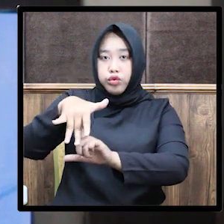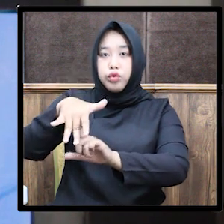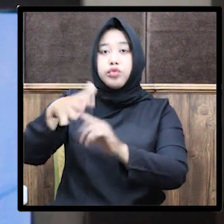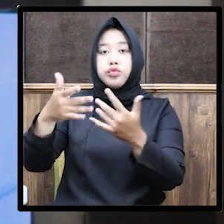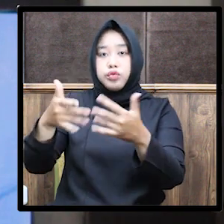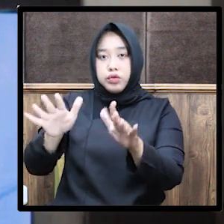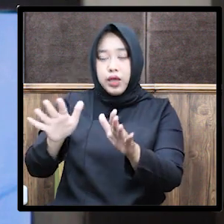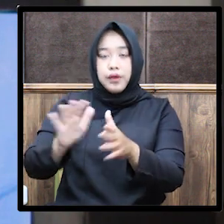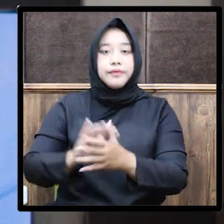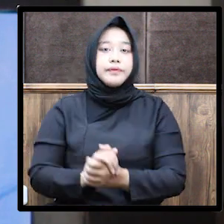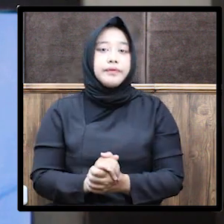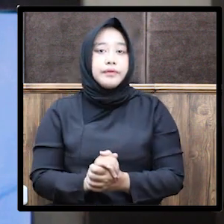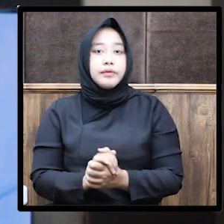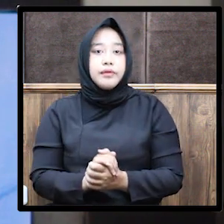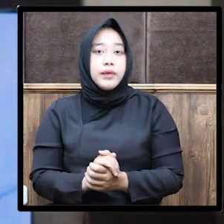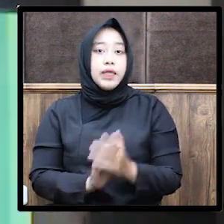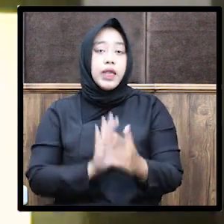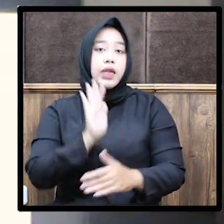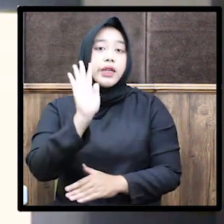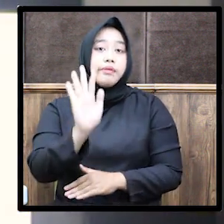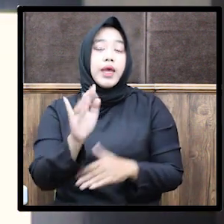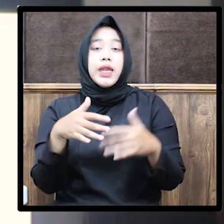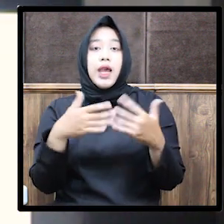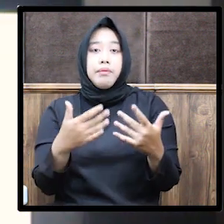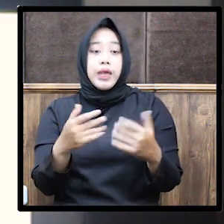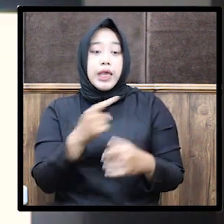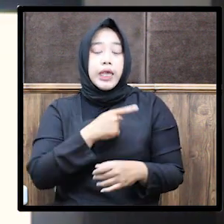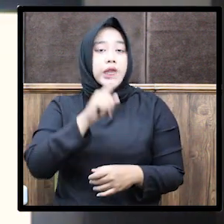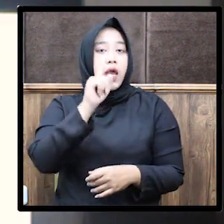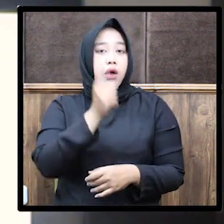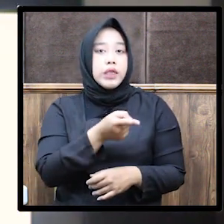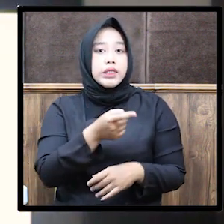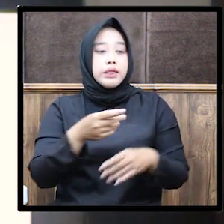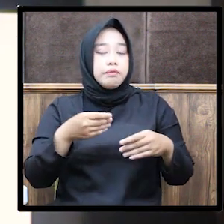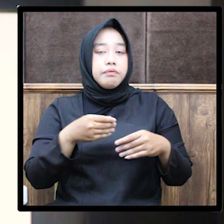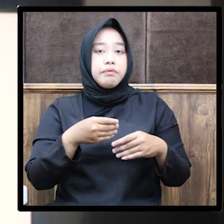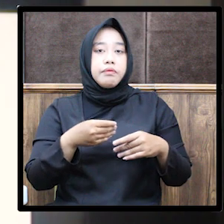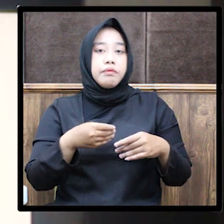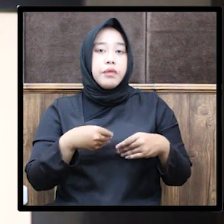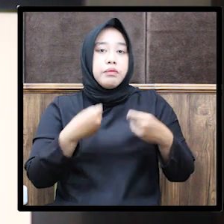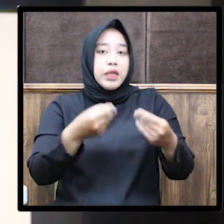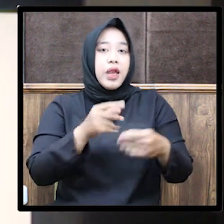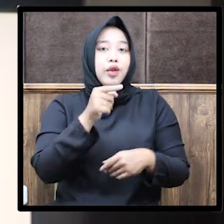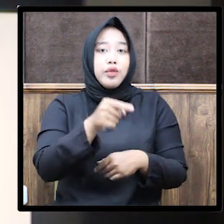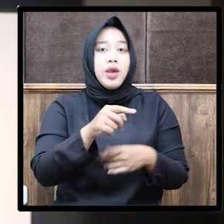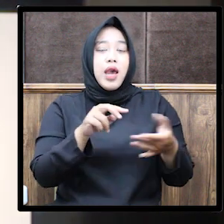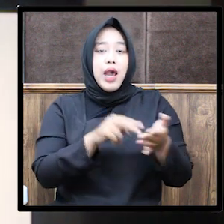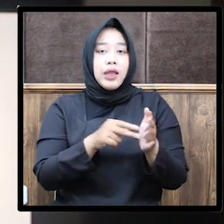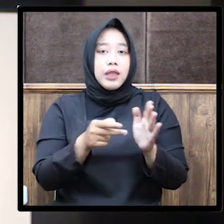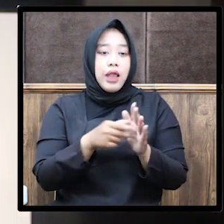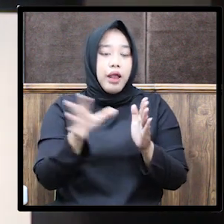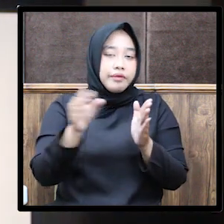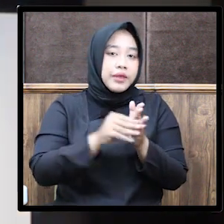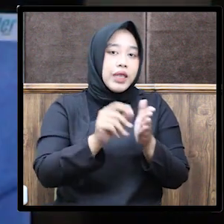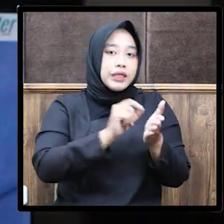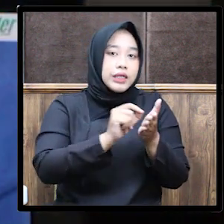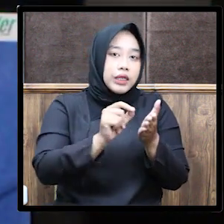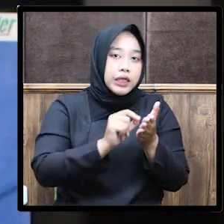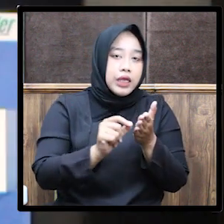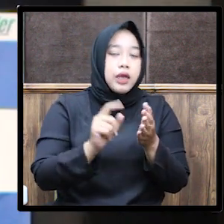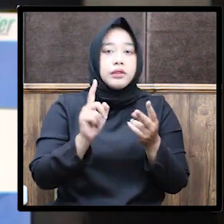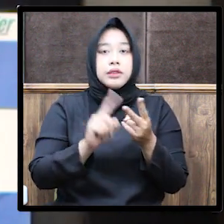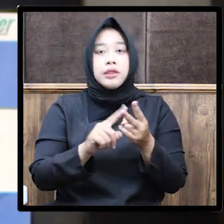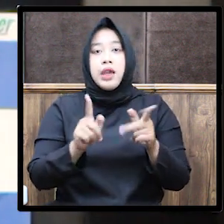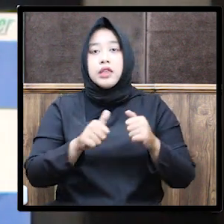dan ke depan kita harus memastikan itu gitu. Artinya apa, catatan-catatan hasil survei